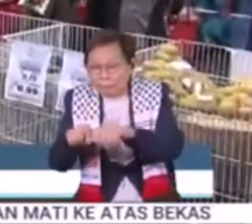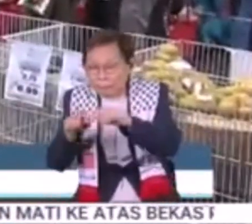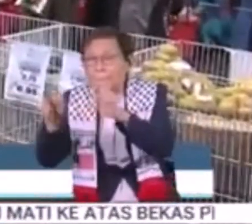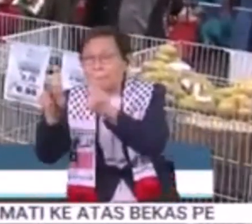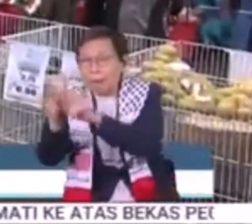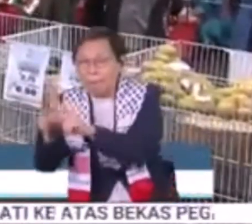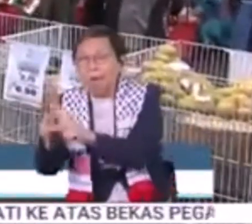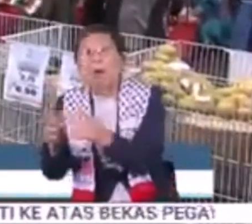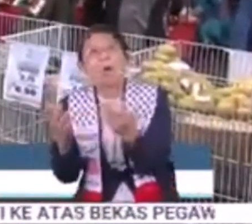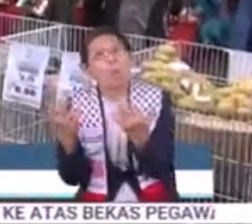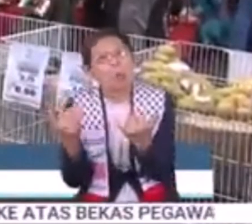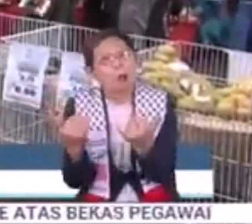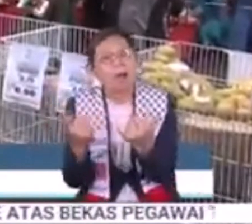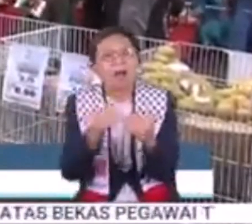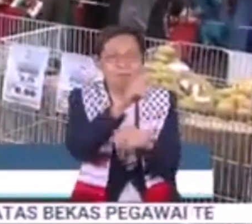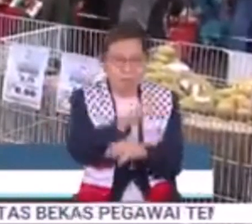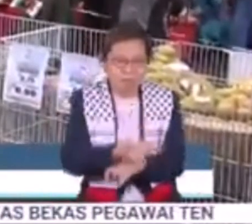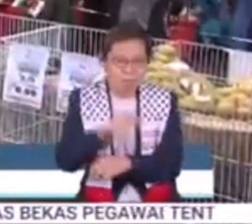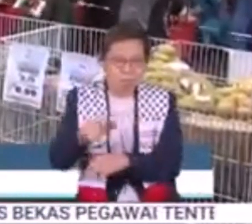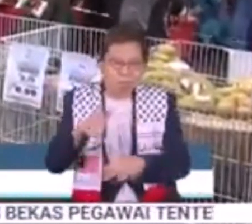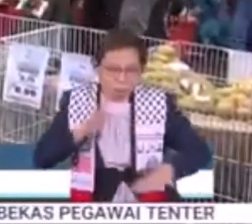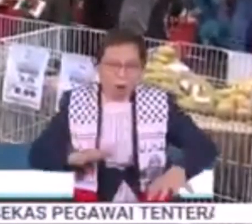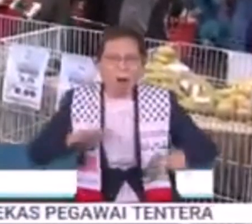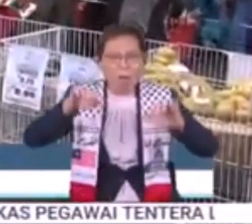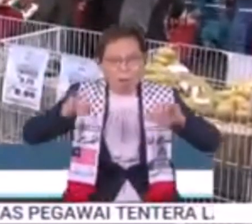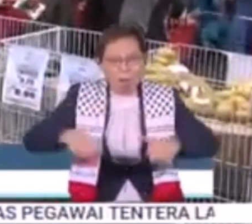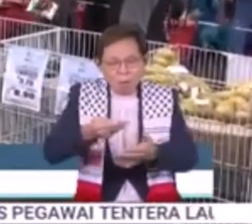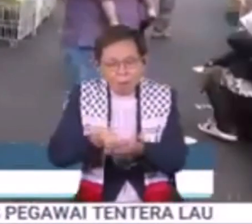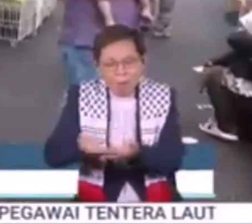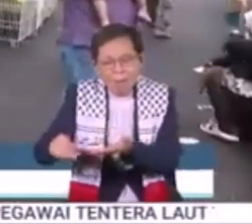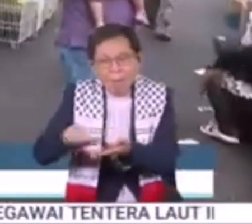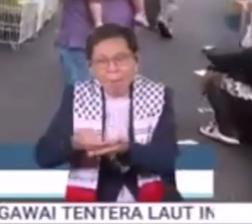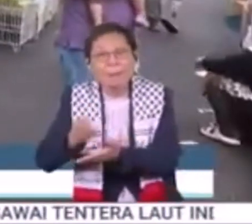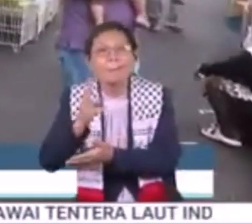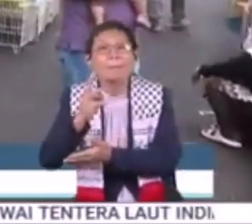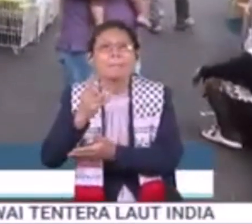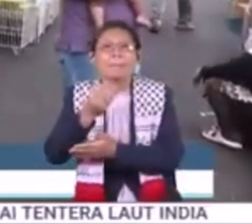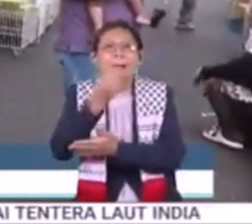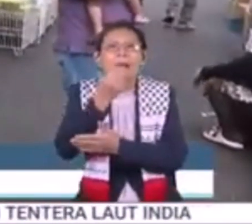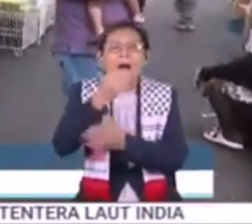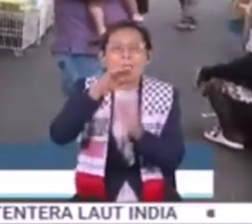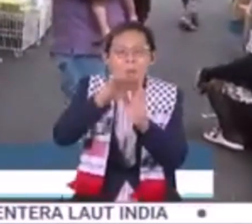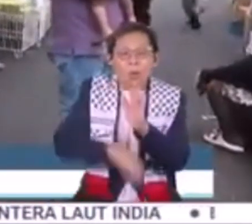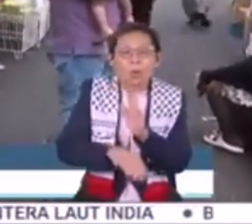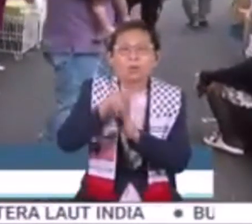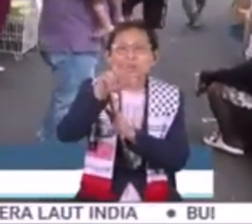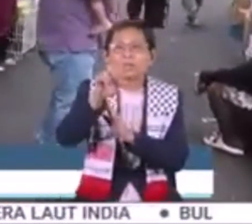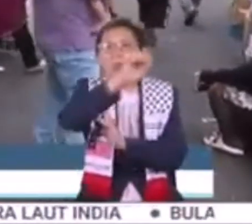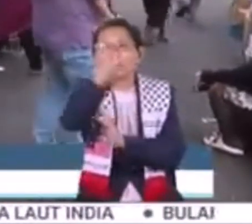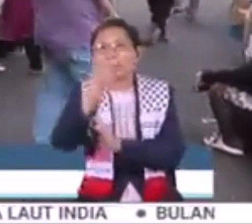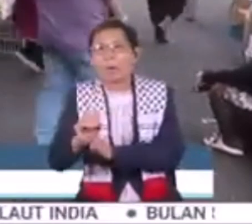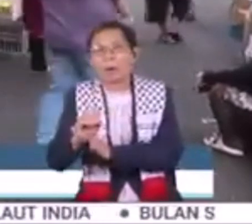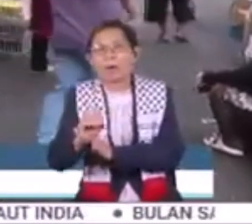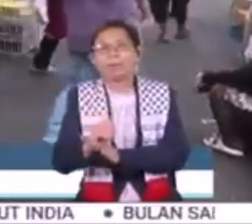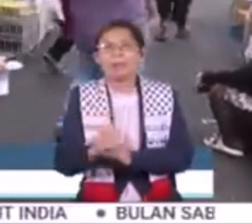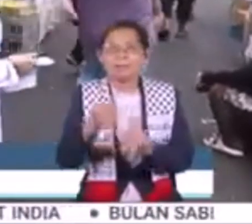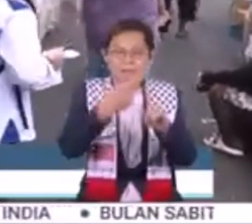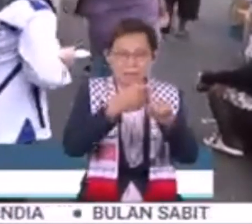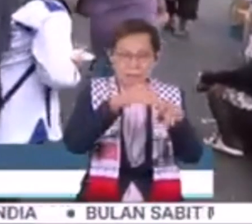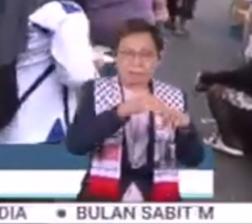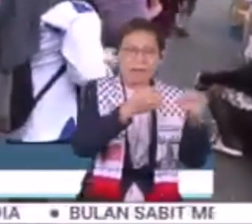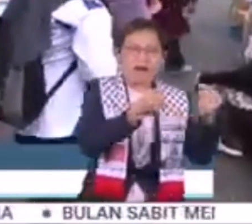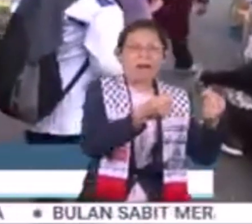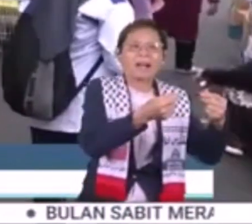dibuat bagi memudahkan penduduk terjejas mendapatkan bekalan makanan pasca banjir dengan pengurangan 30% daripada harga pasaran.